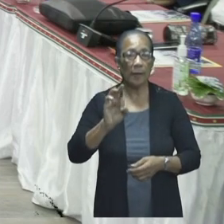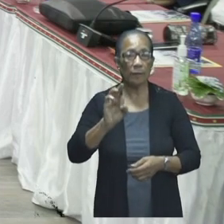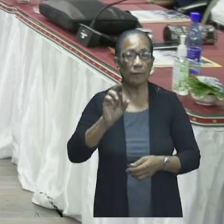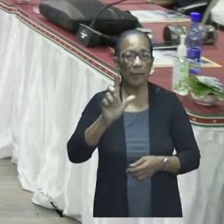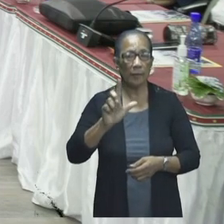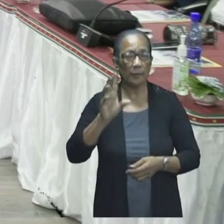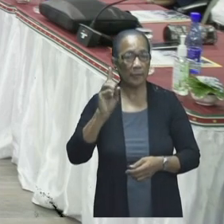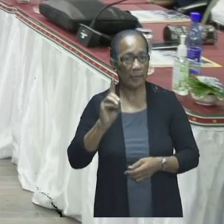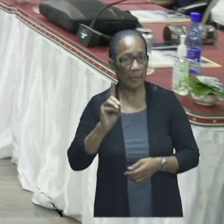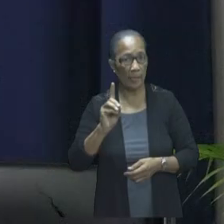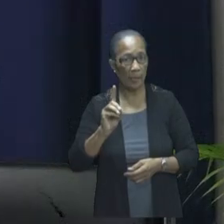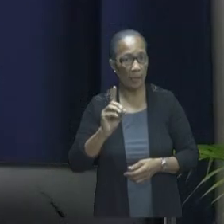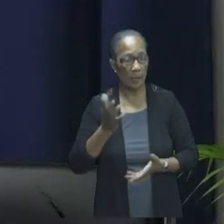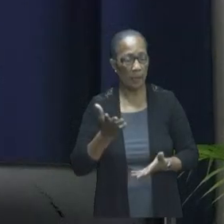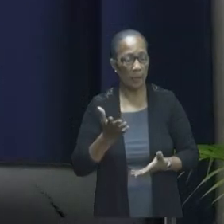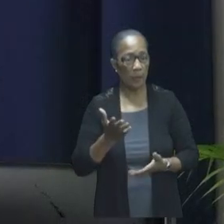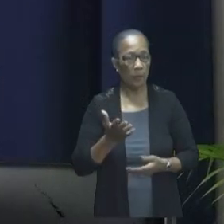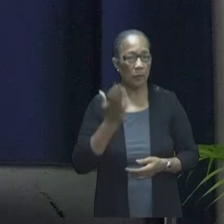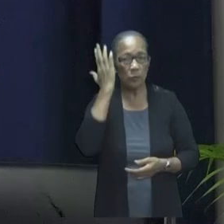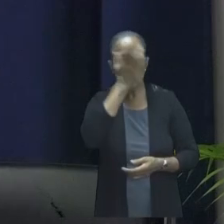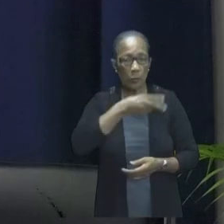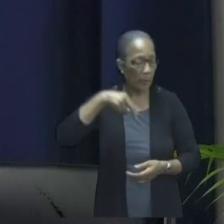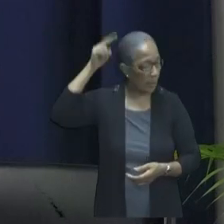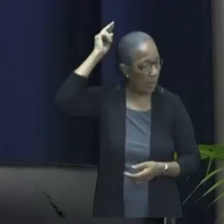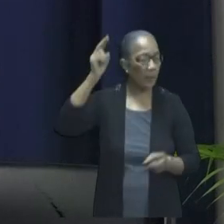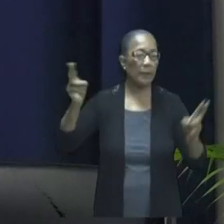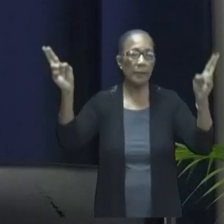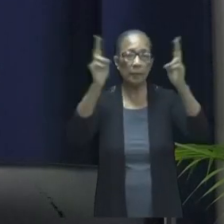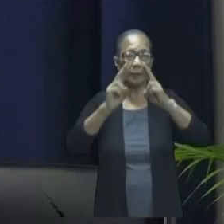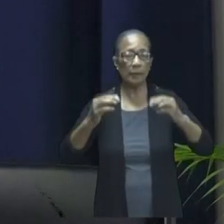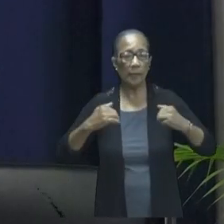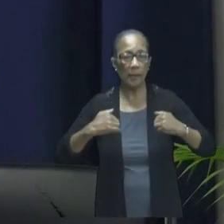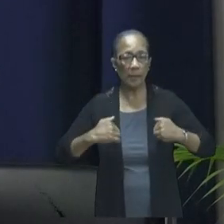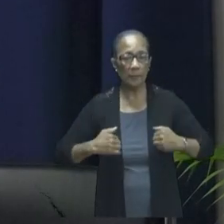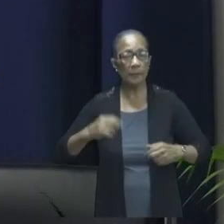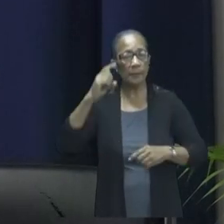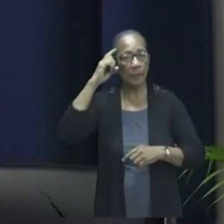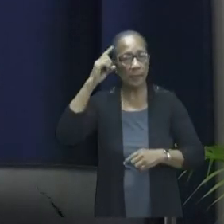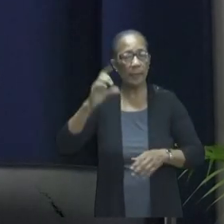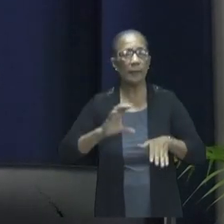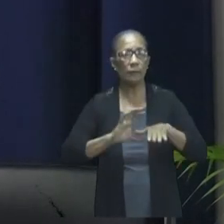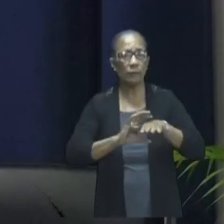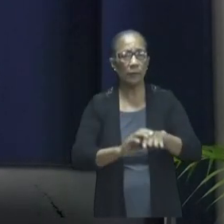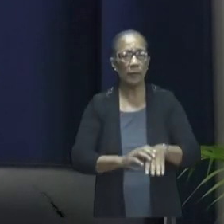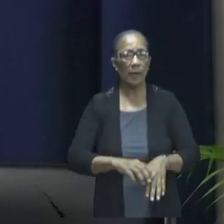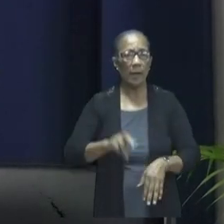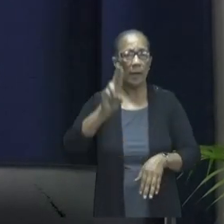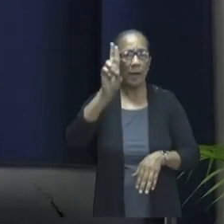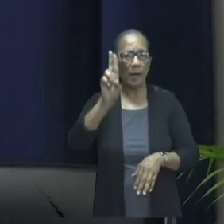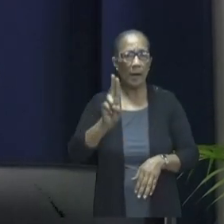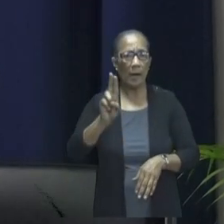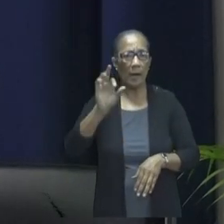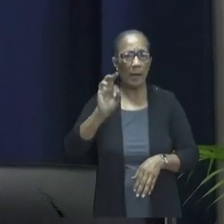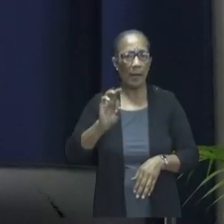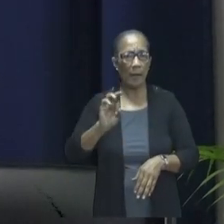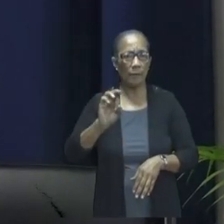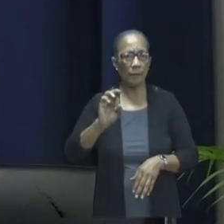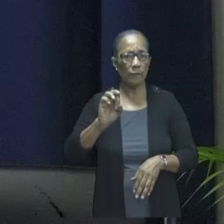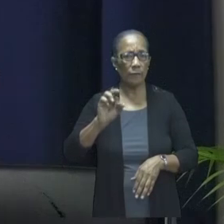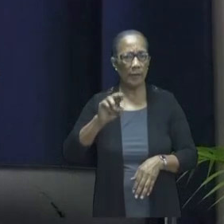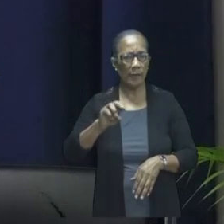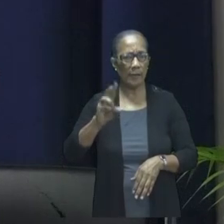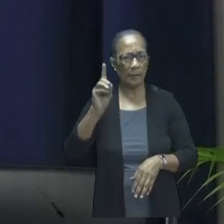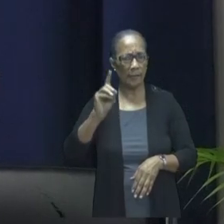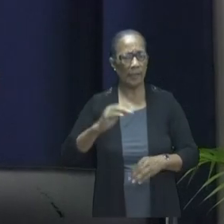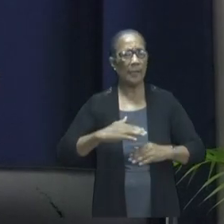waar suriname door de internationale gemeenschap is erkend als leider van hml die landen om alle technische